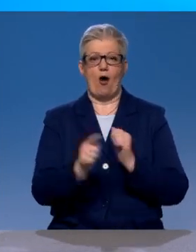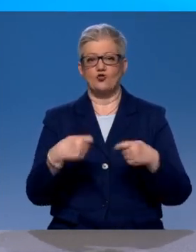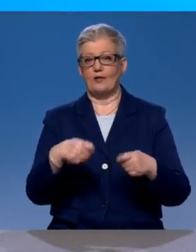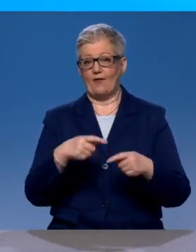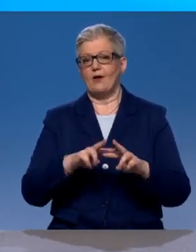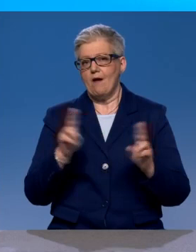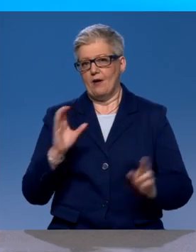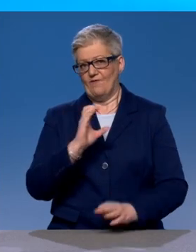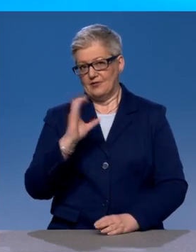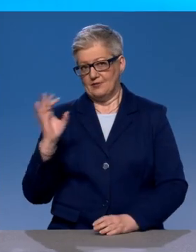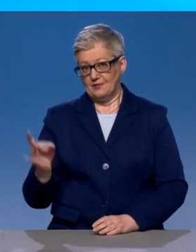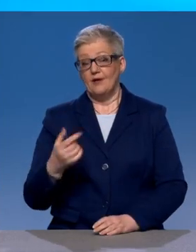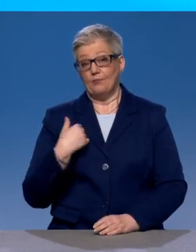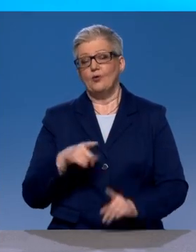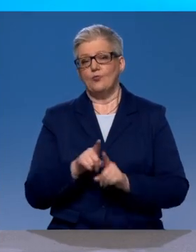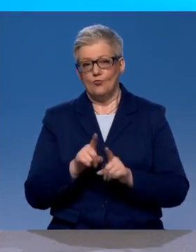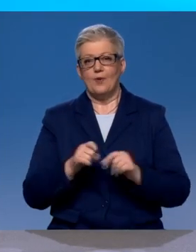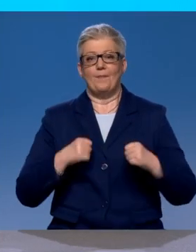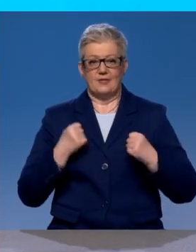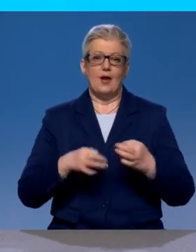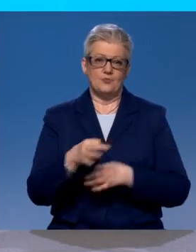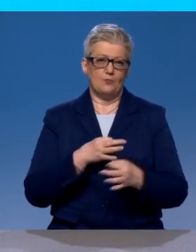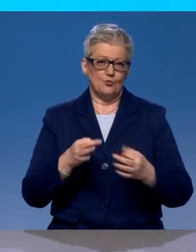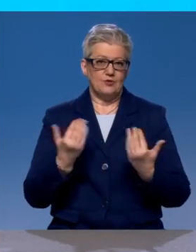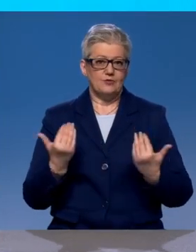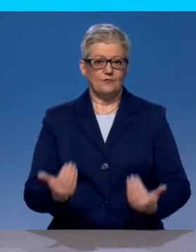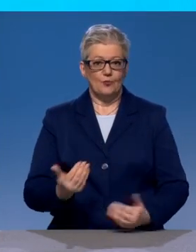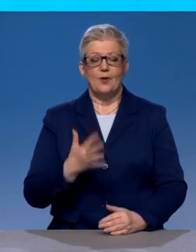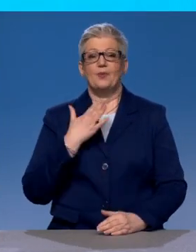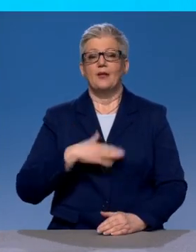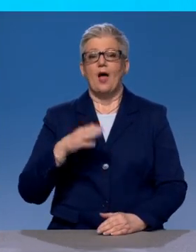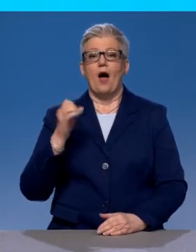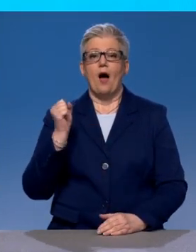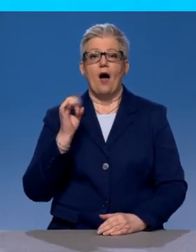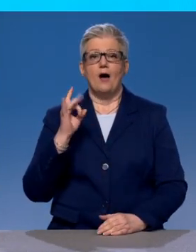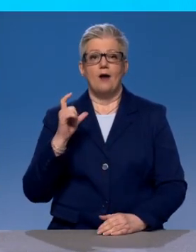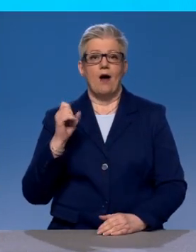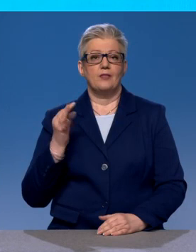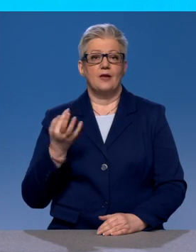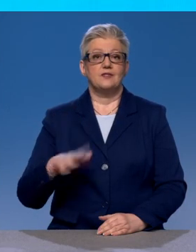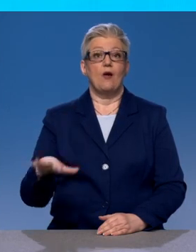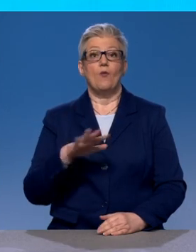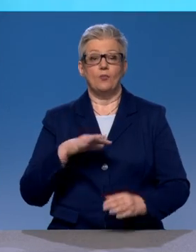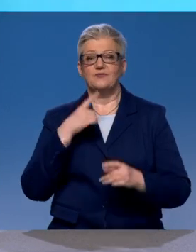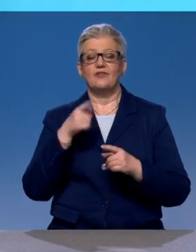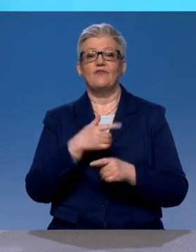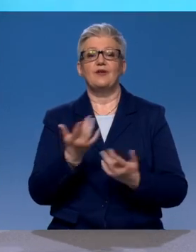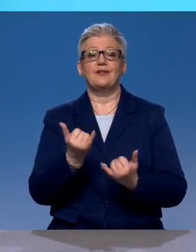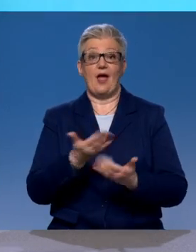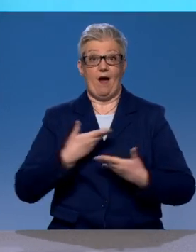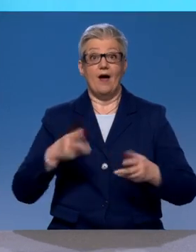может быть, даже частично в рамках сегодняшнего эфира обсудим. Приятно, что Архангельская область написала: вы для нас, для зрителя, как чистая родниковая